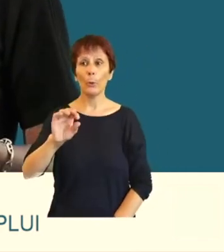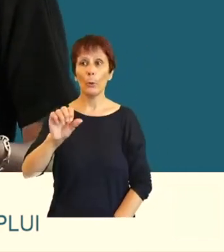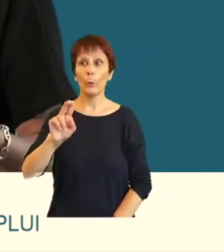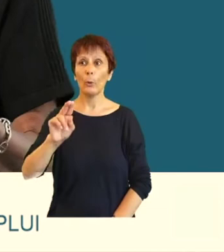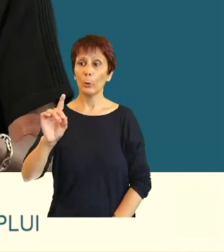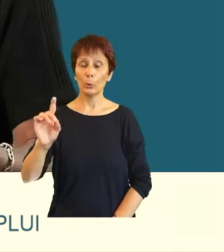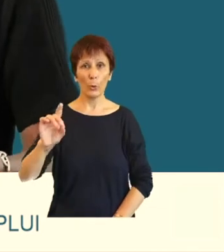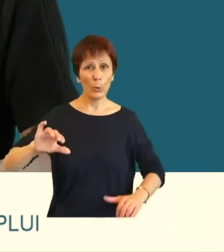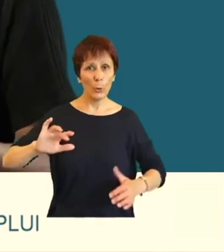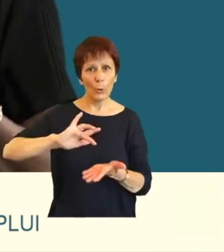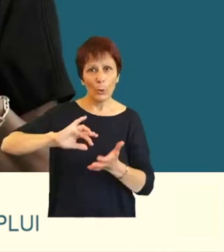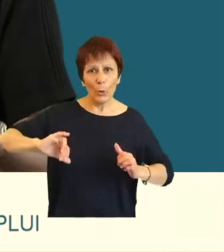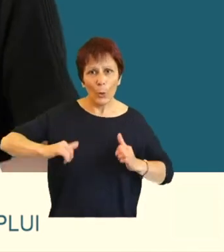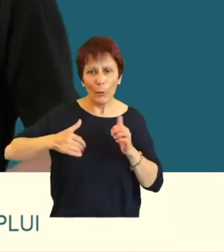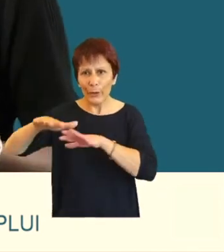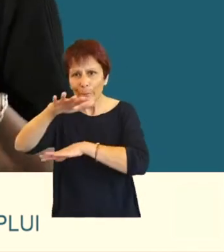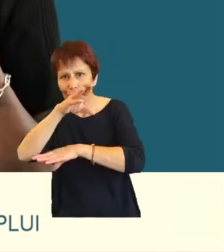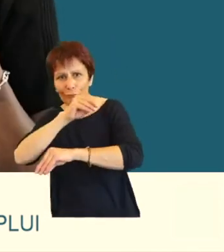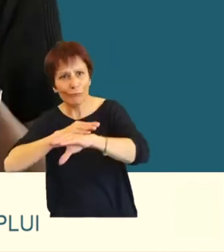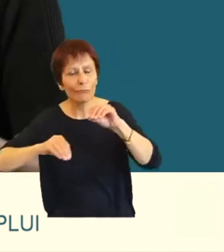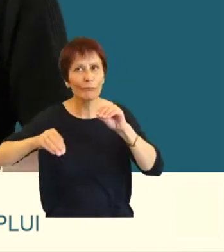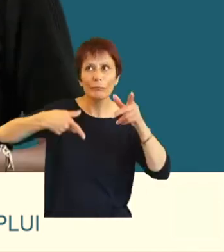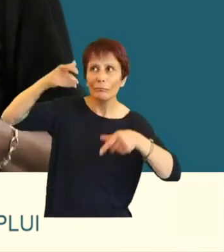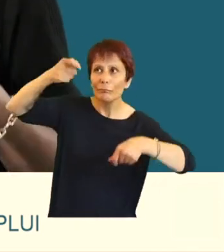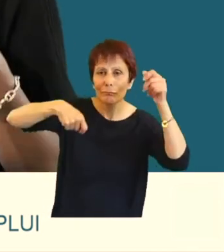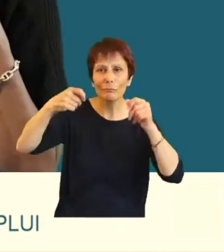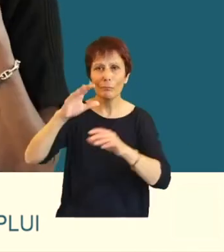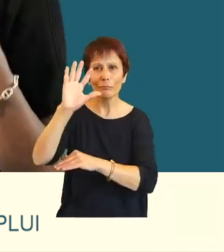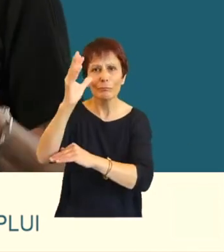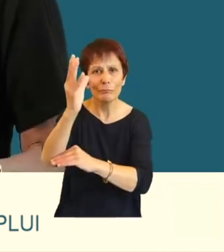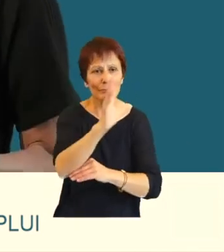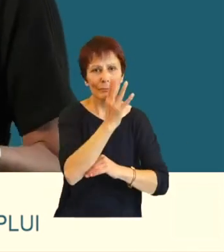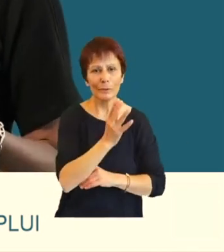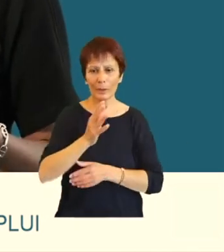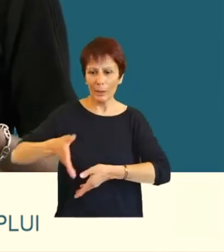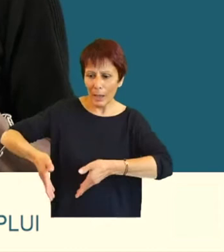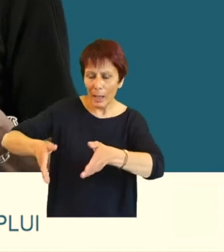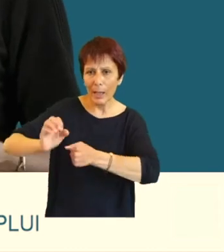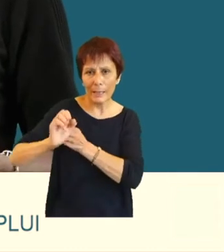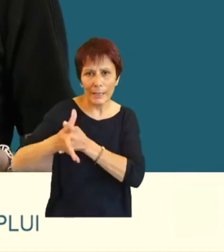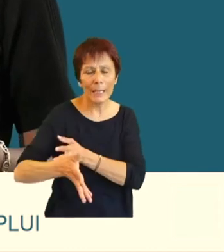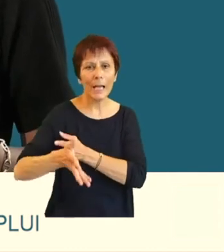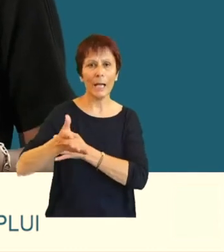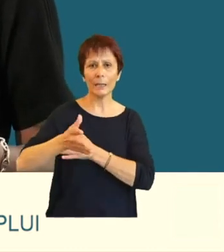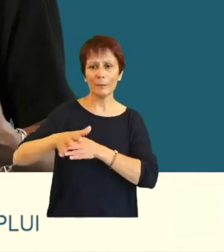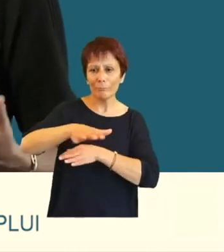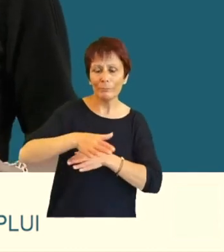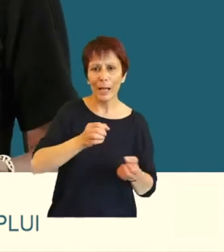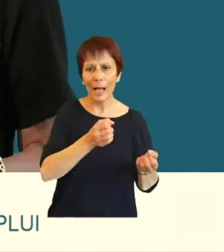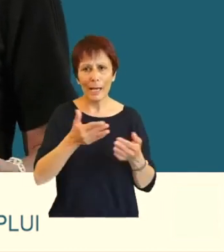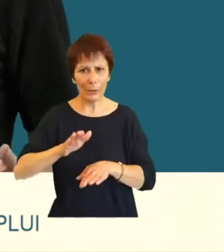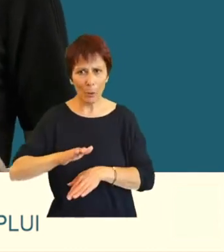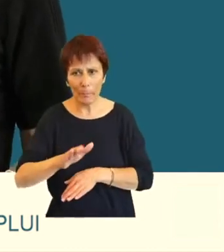été requalifié avec des plantations, avec des pistes cyclables, avec des aires de livraison aménagées.